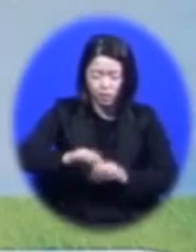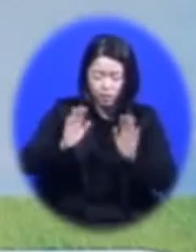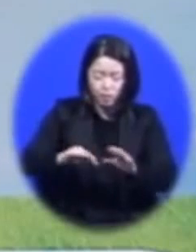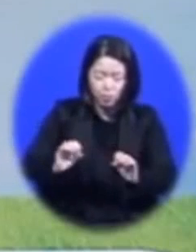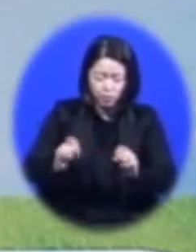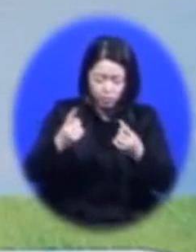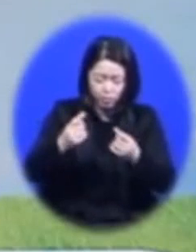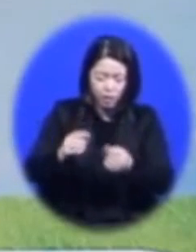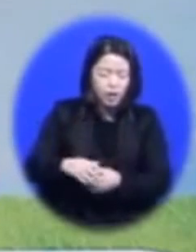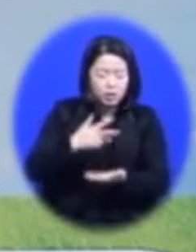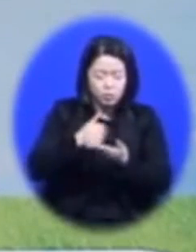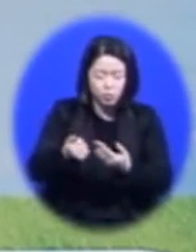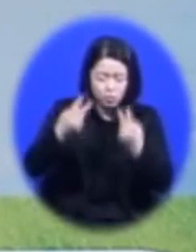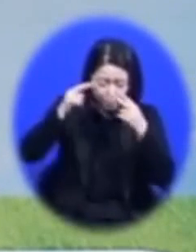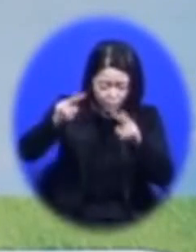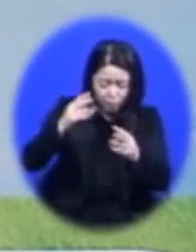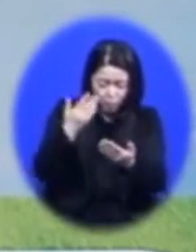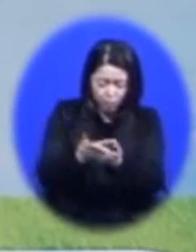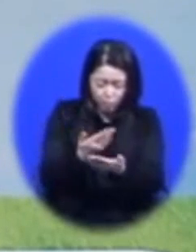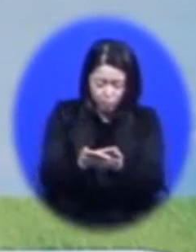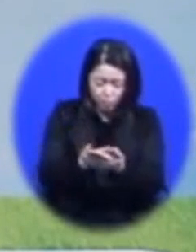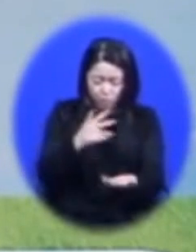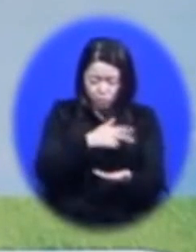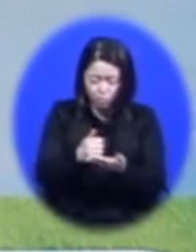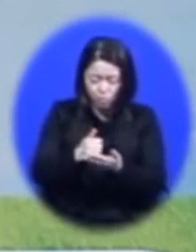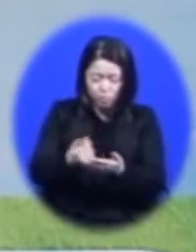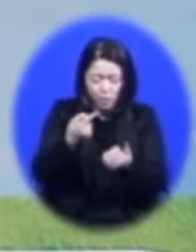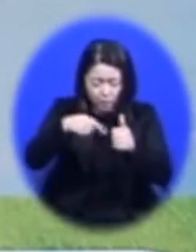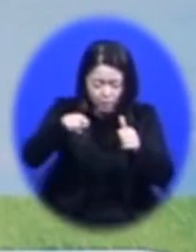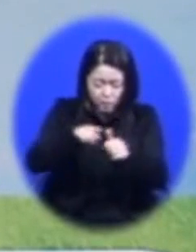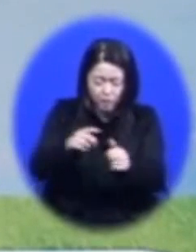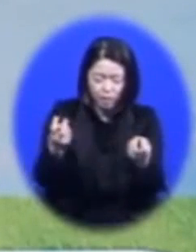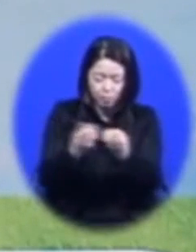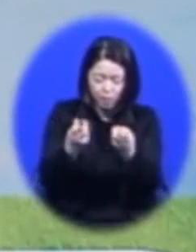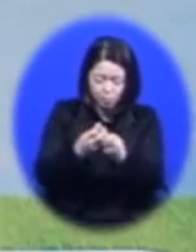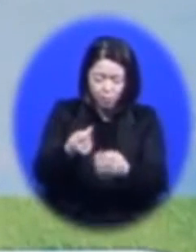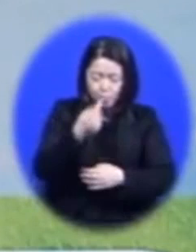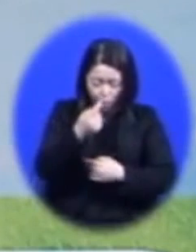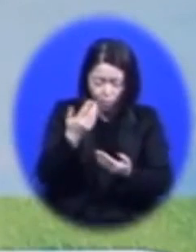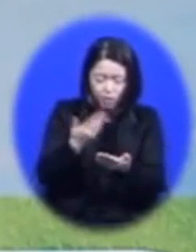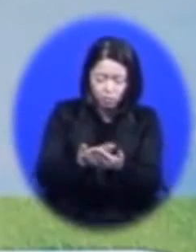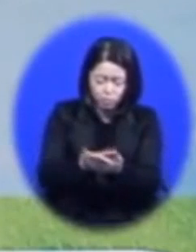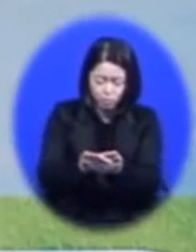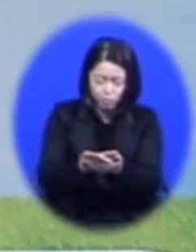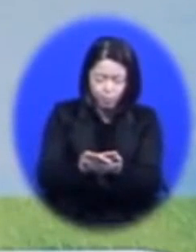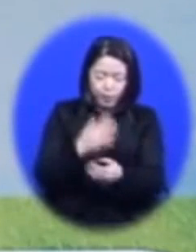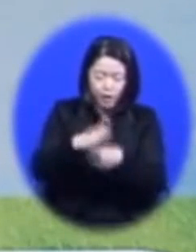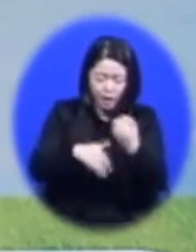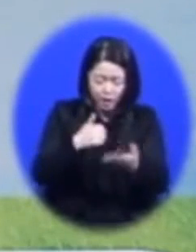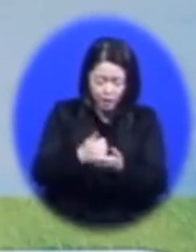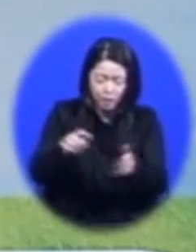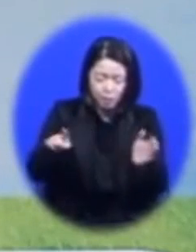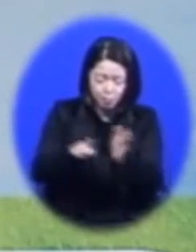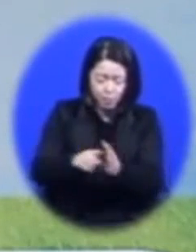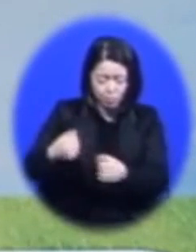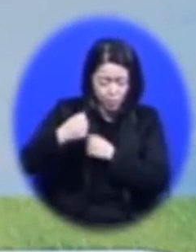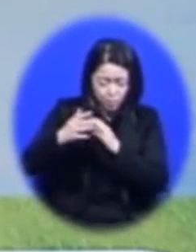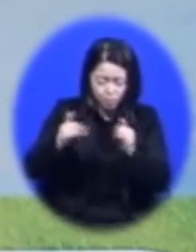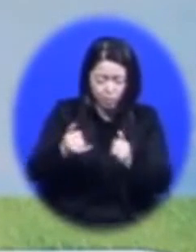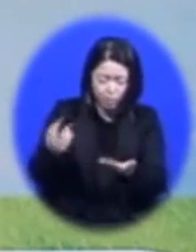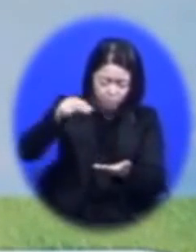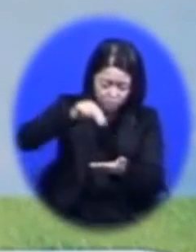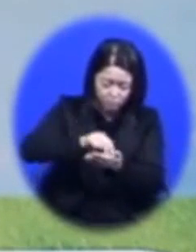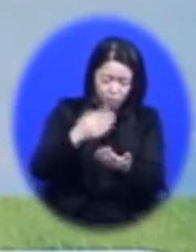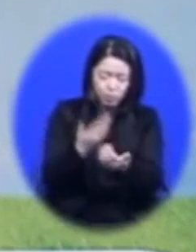기회에 주님을 바라보게 해주셔서 주님을 의지하는 법을 배우게 하시고 하나님 믿음의 용사로